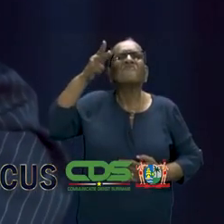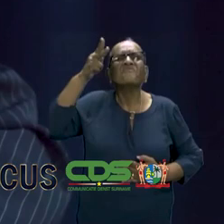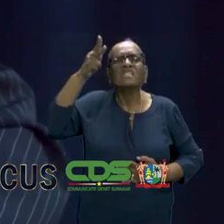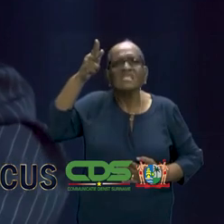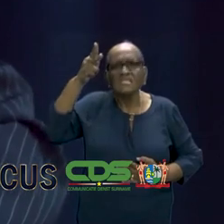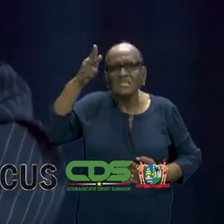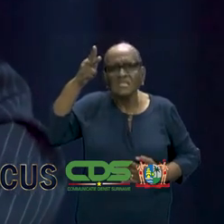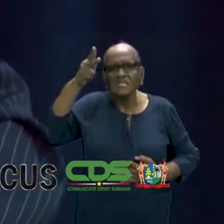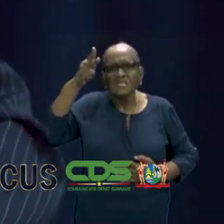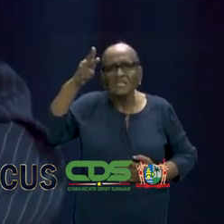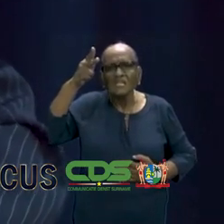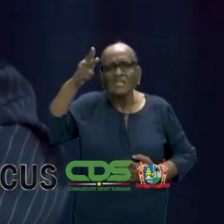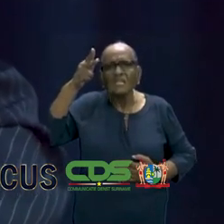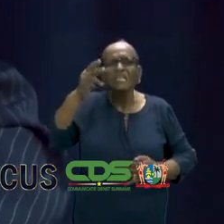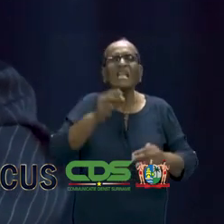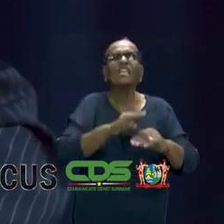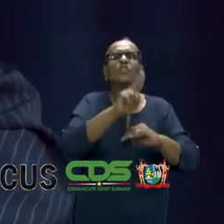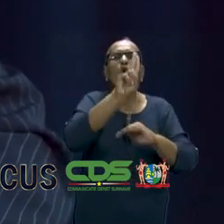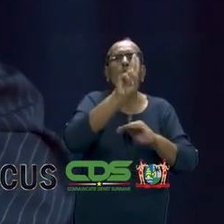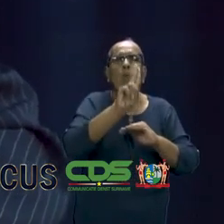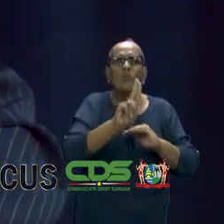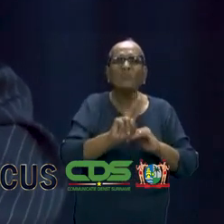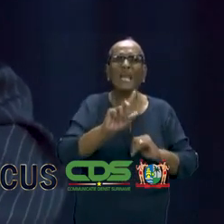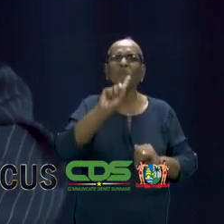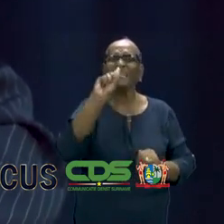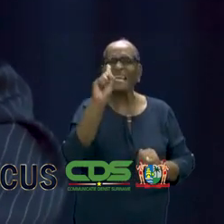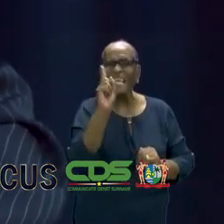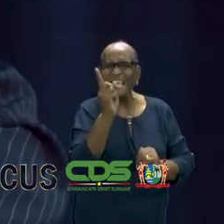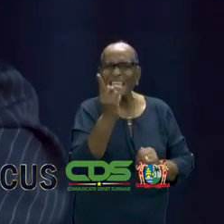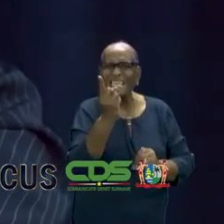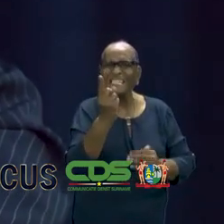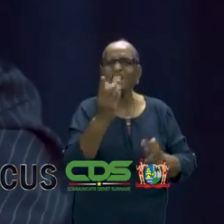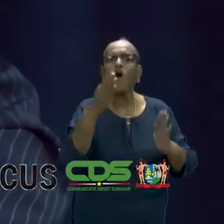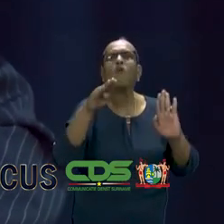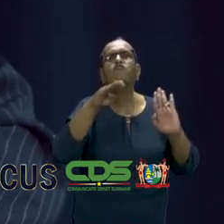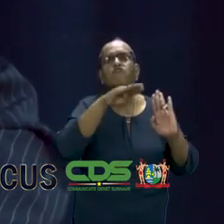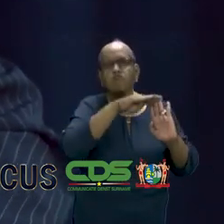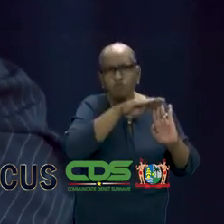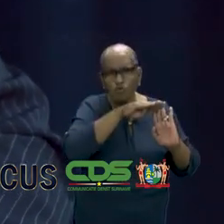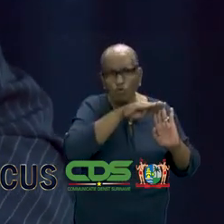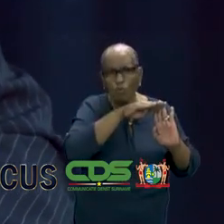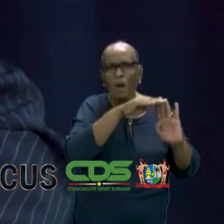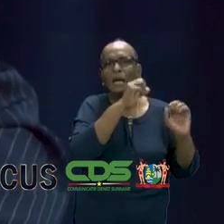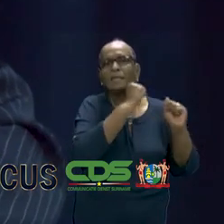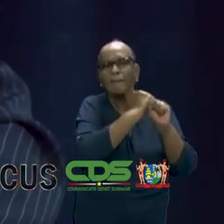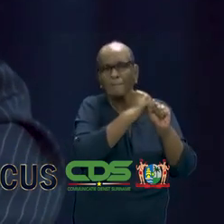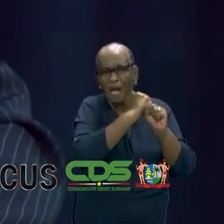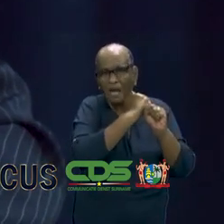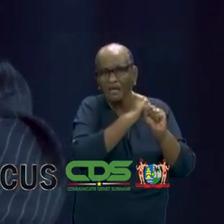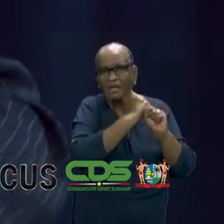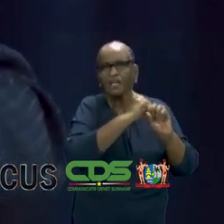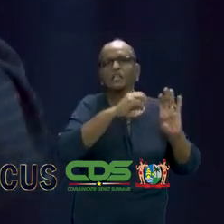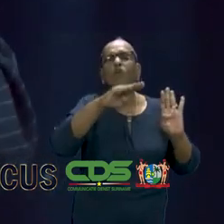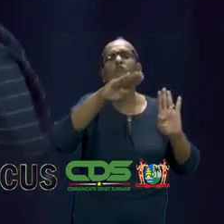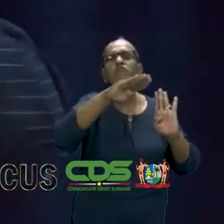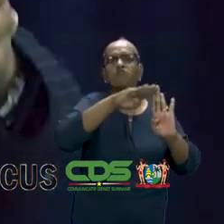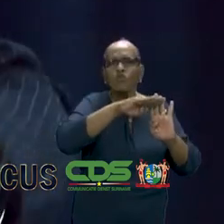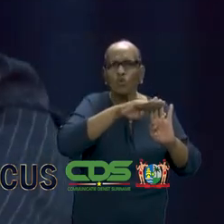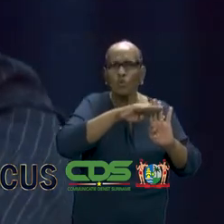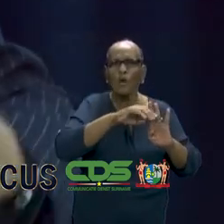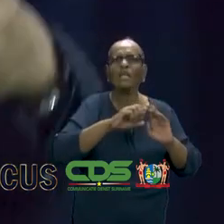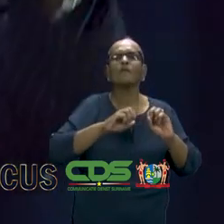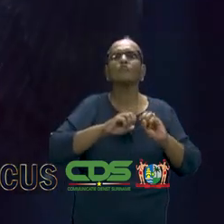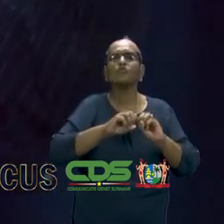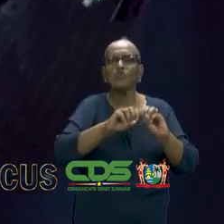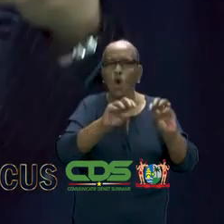staat randvoorwaarden moet creëren, voorwaarden scheppend bezig moet zijn, barrières moet